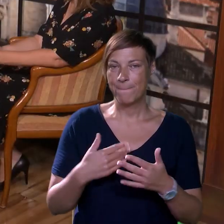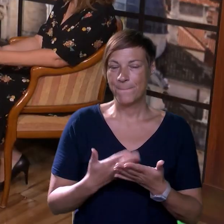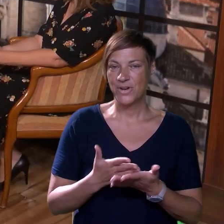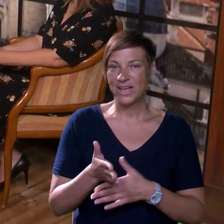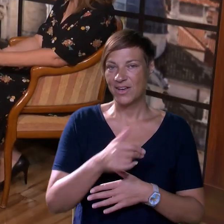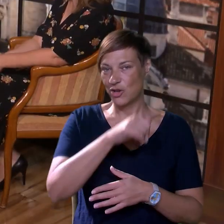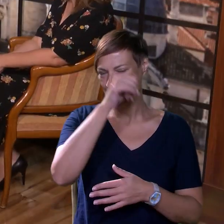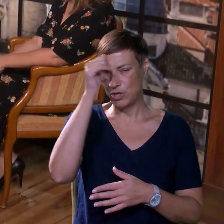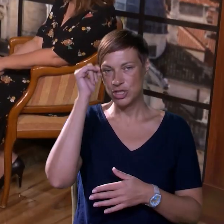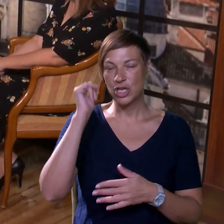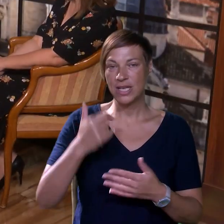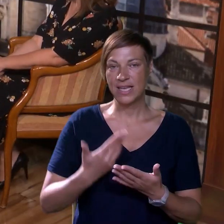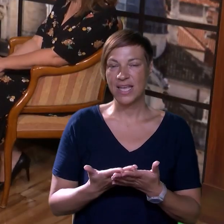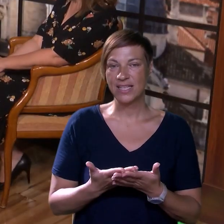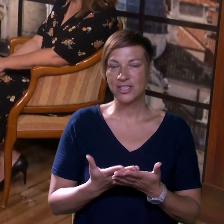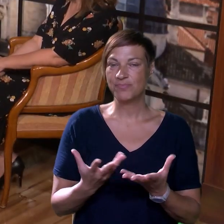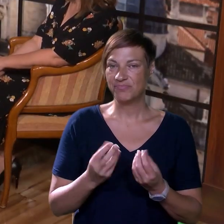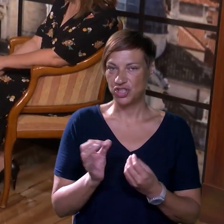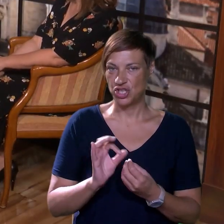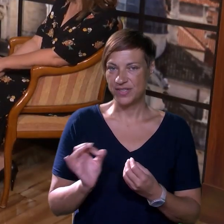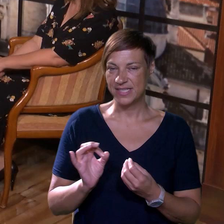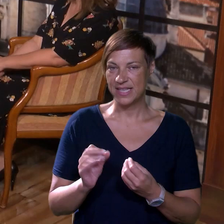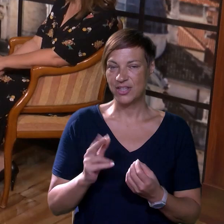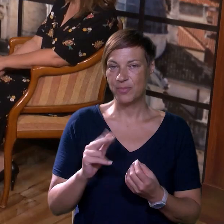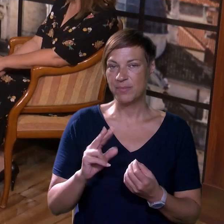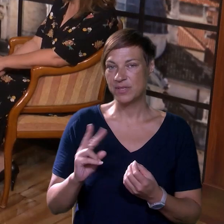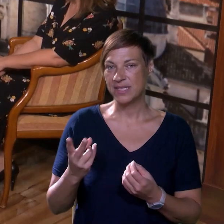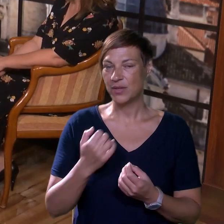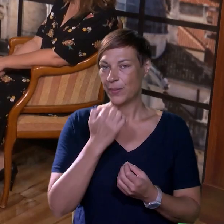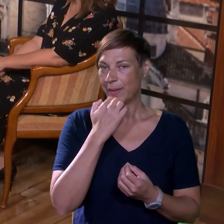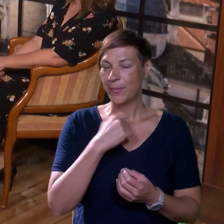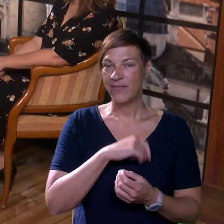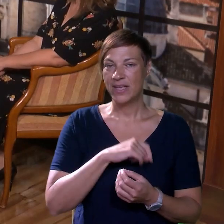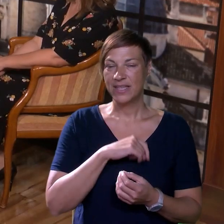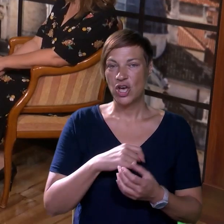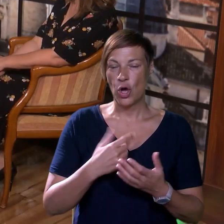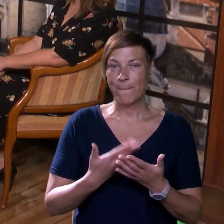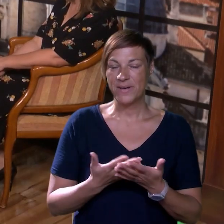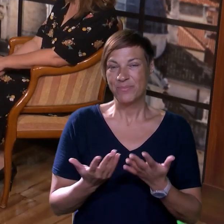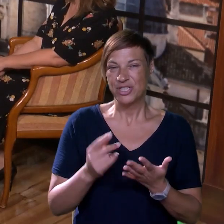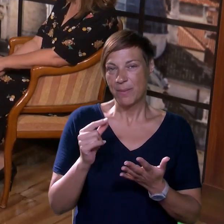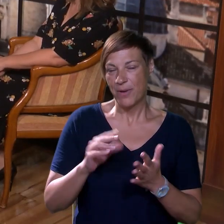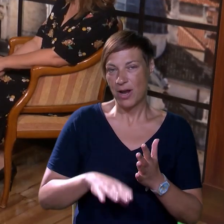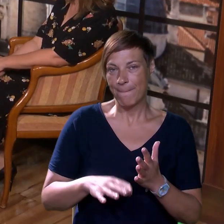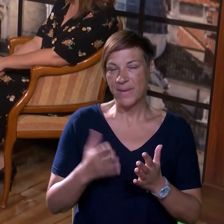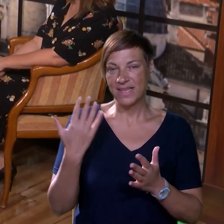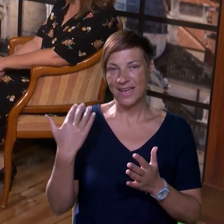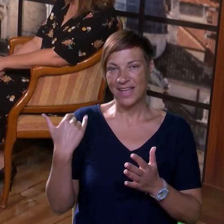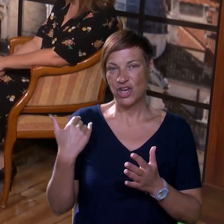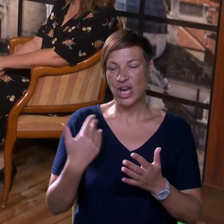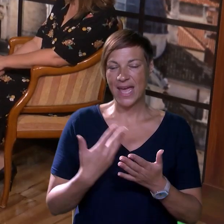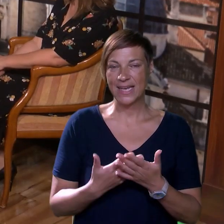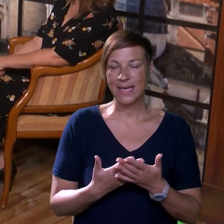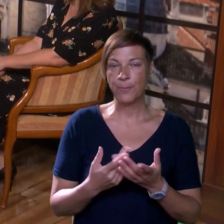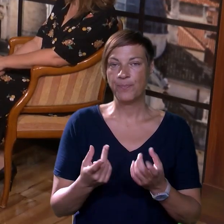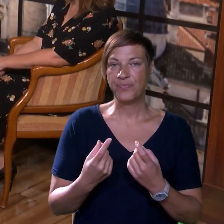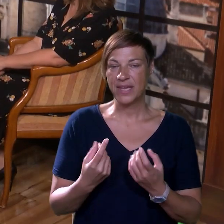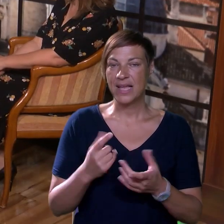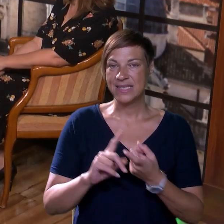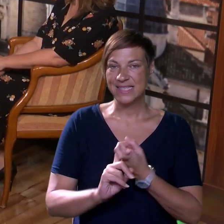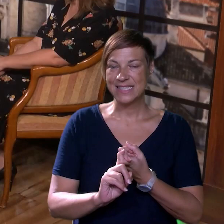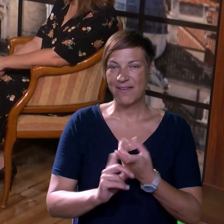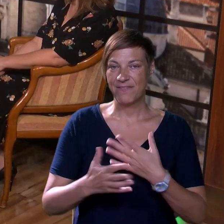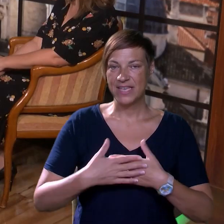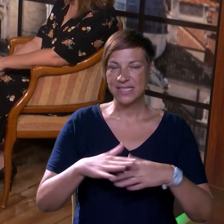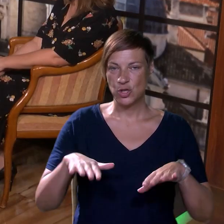More, prošlo da, ljeto? Dosta dobro, iako sam imao nekih drugih privatnih obaveza, pa možda malo manje nego ranije, ali inače sam